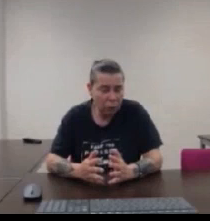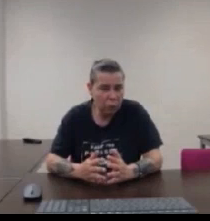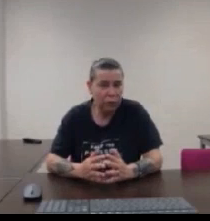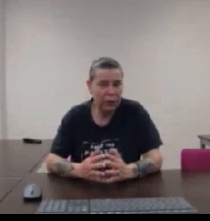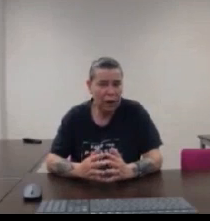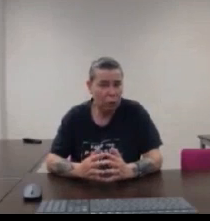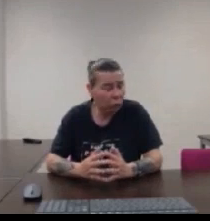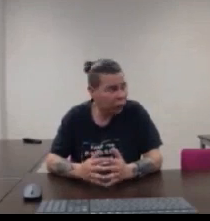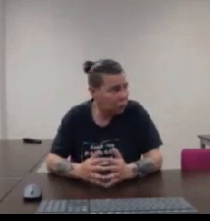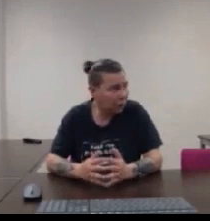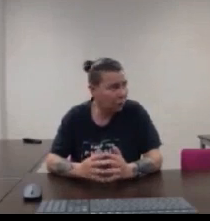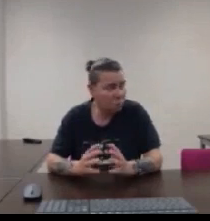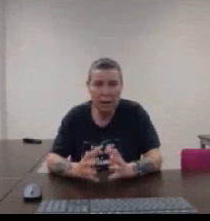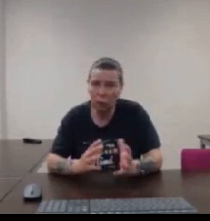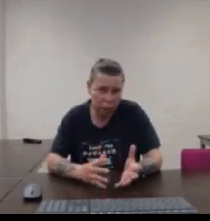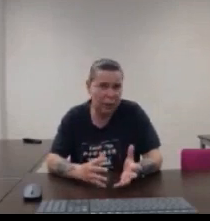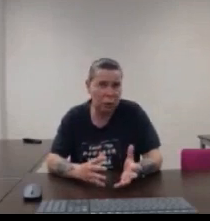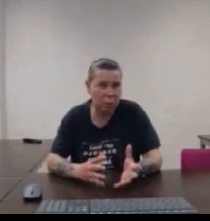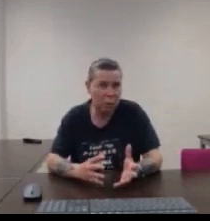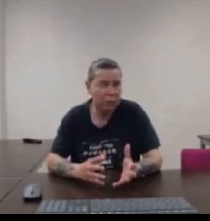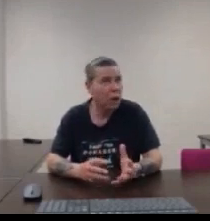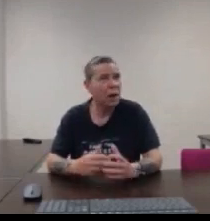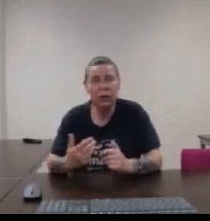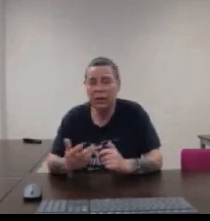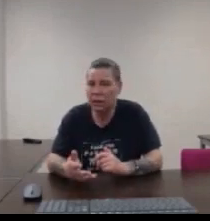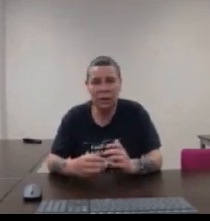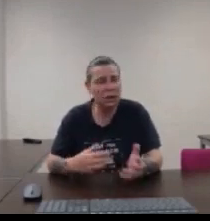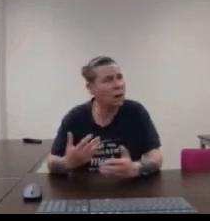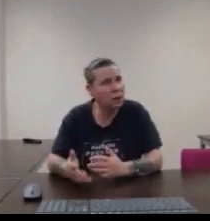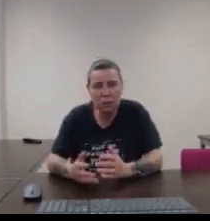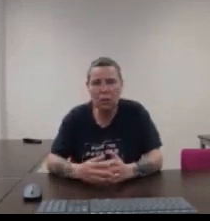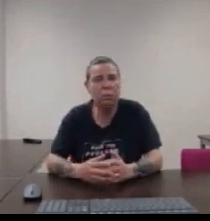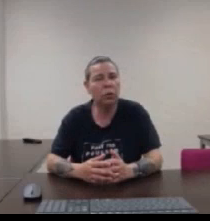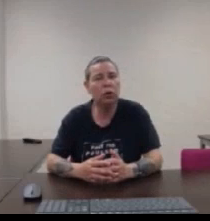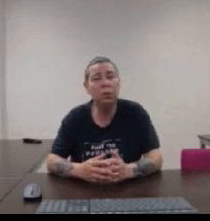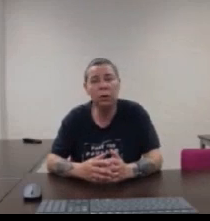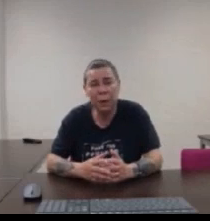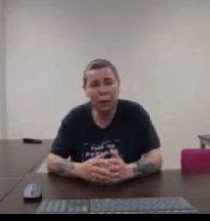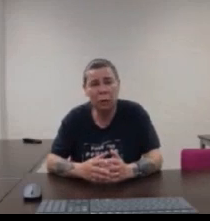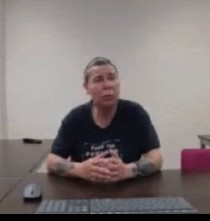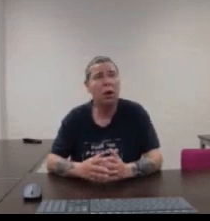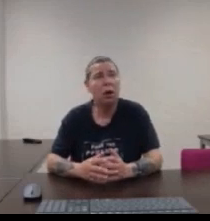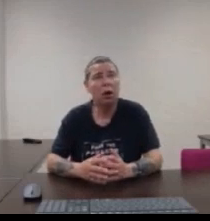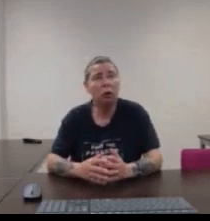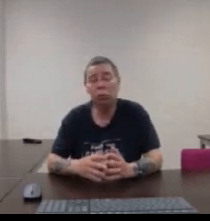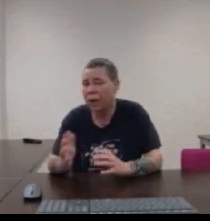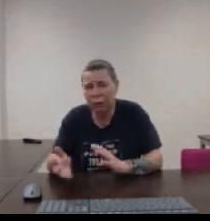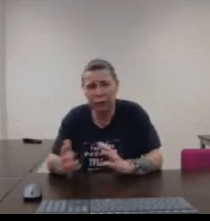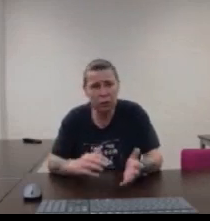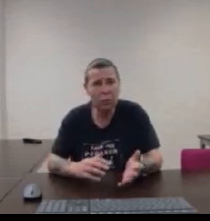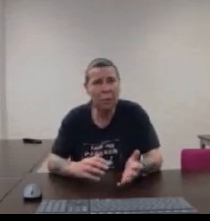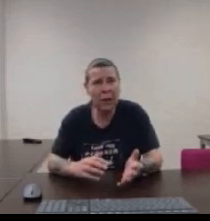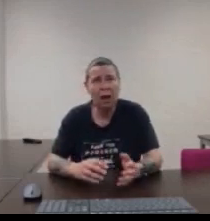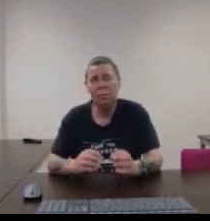Balls, franchement, on trouve ça chouette, mais dans une salle de repos, à utiliser 5-10 minutes pendant une pause, par exemple, que ce